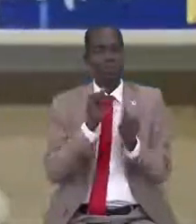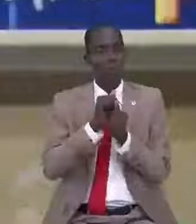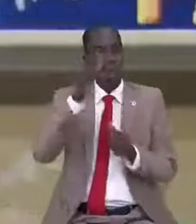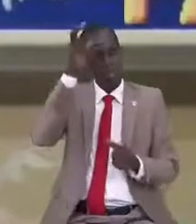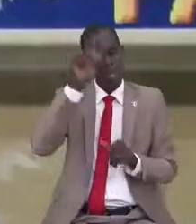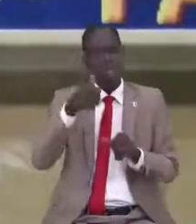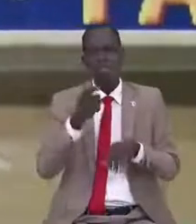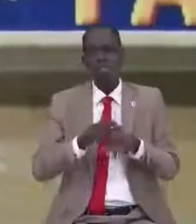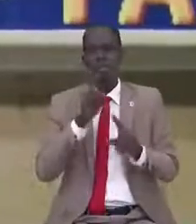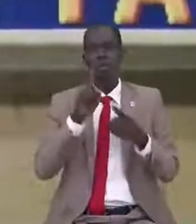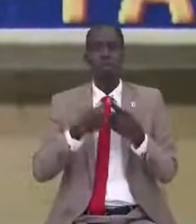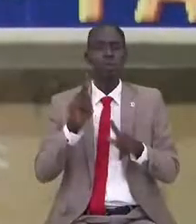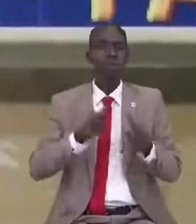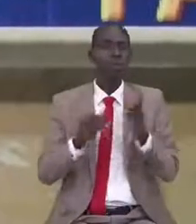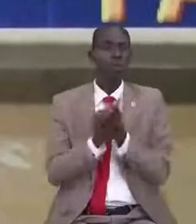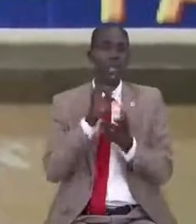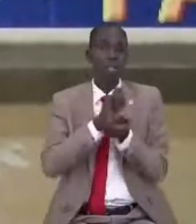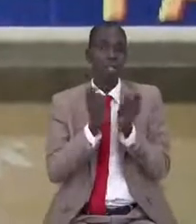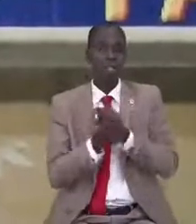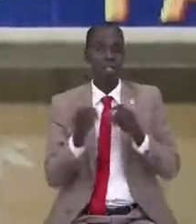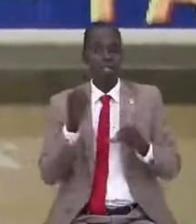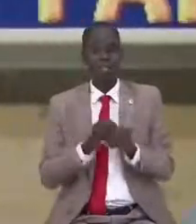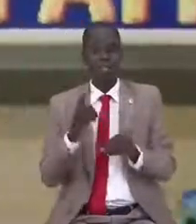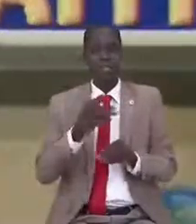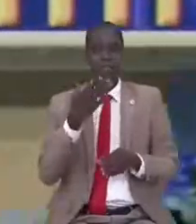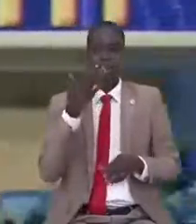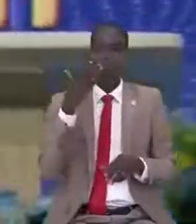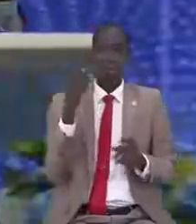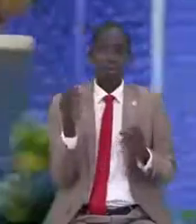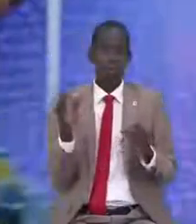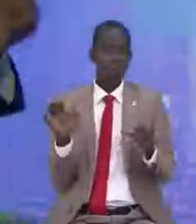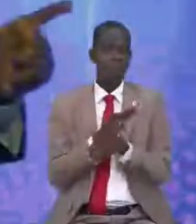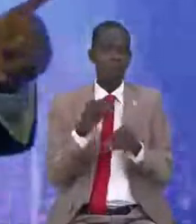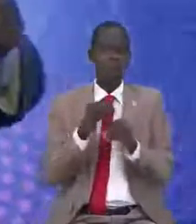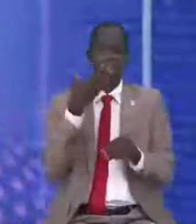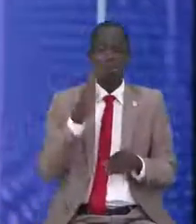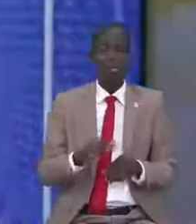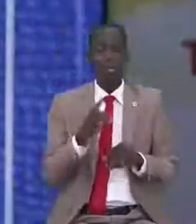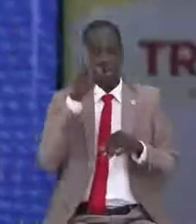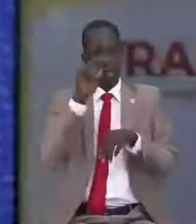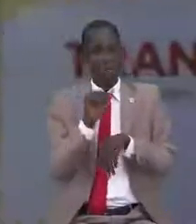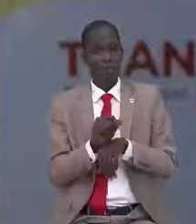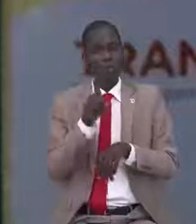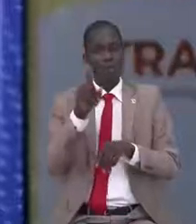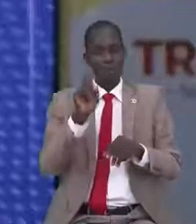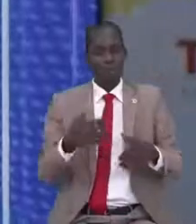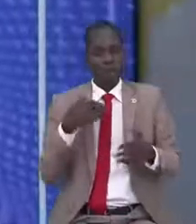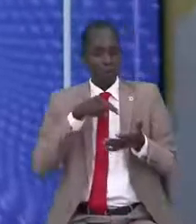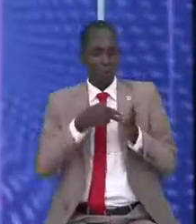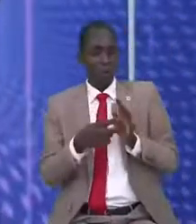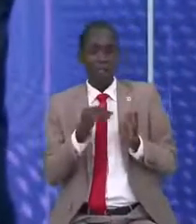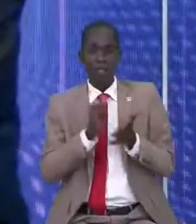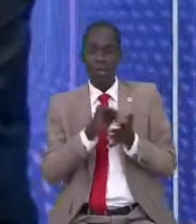moment que vous vous adressez à ceux qui sont enchaînés dans leurs mauvaises habitudes, vous avez un objectif, que l'objectif c'est